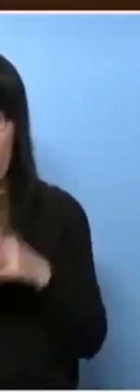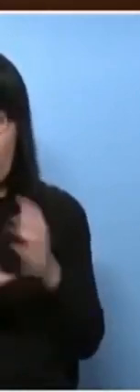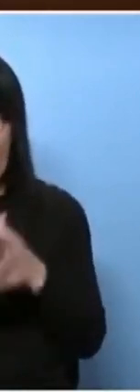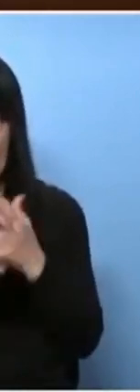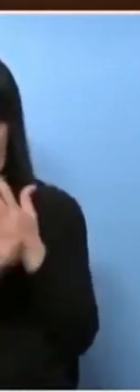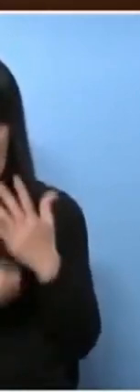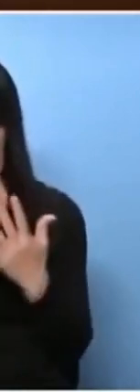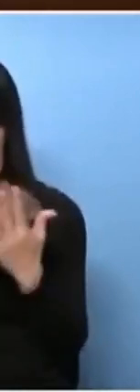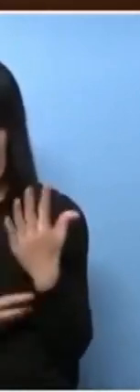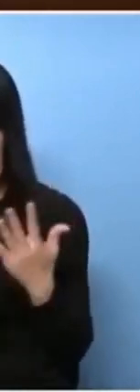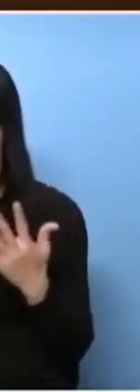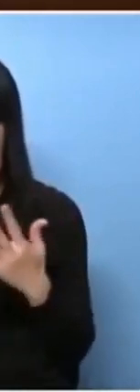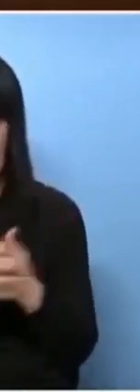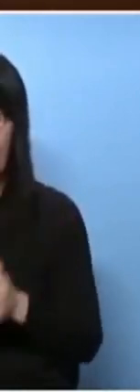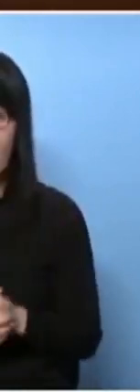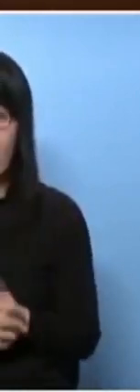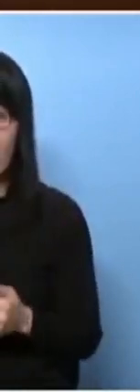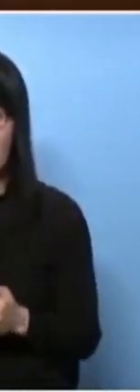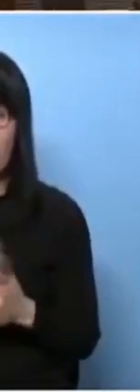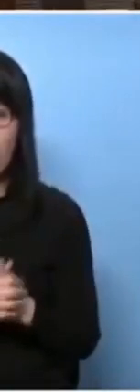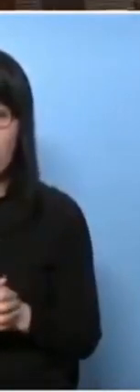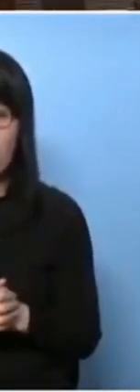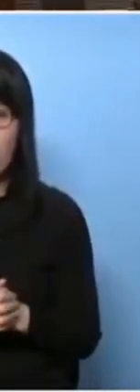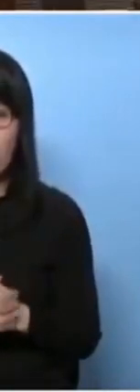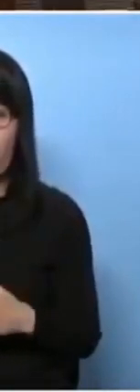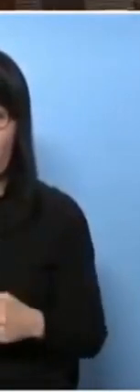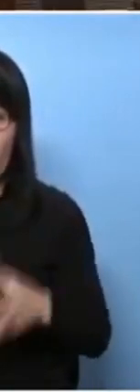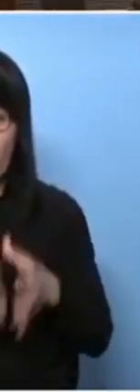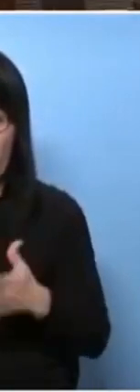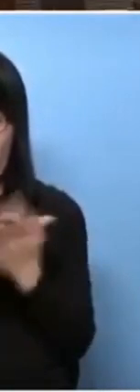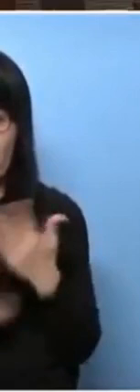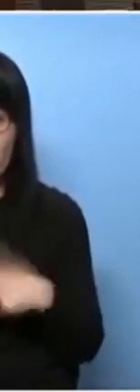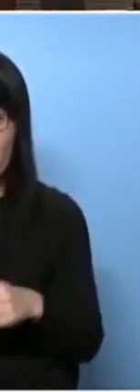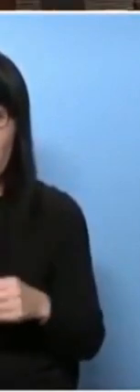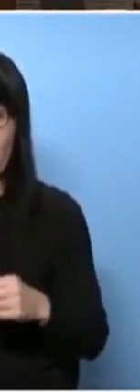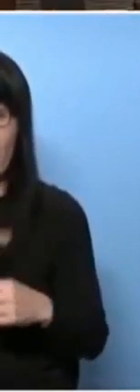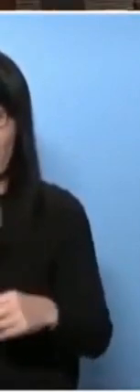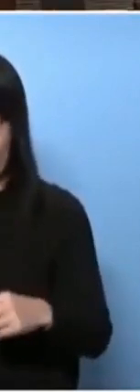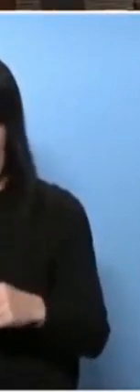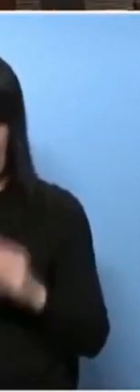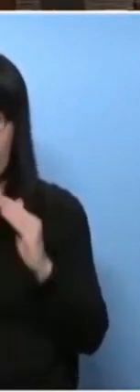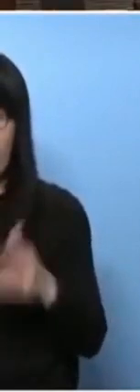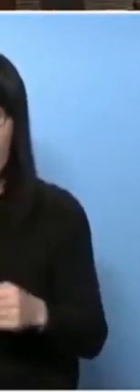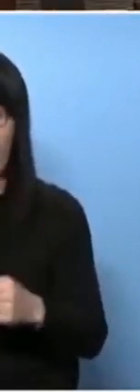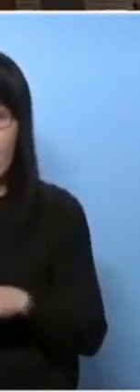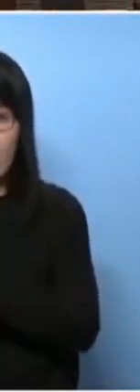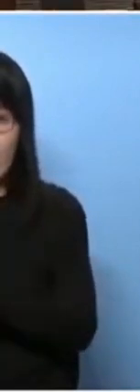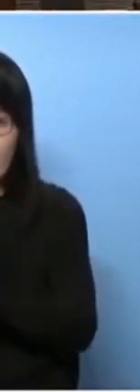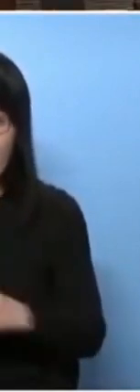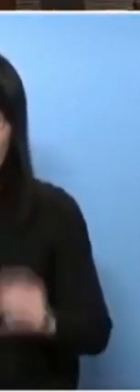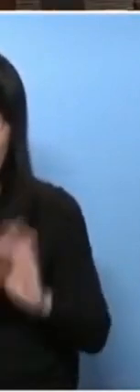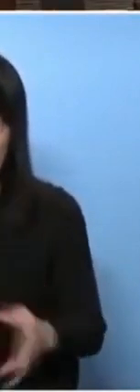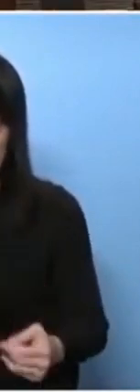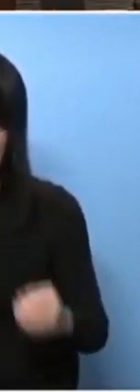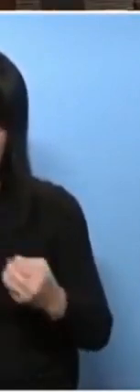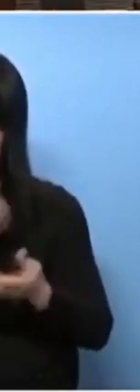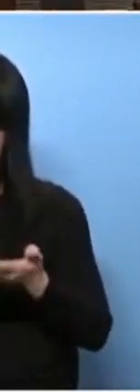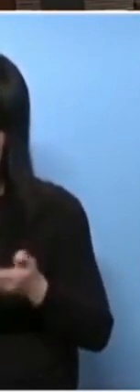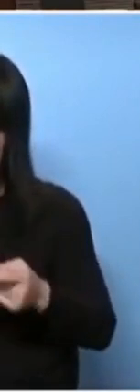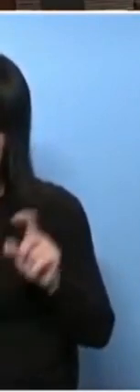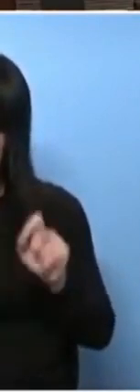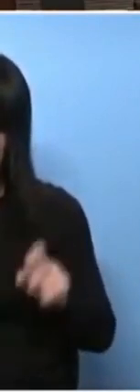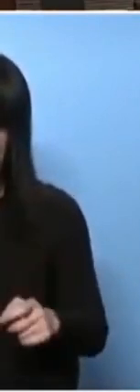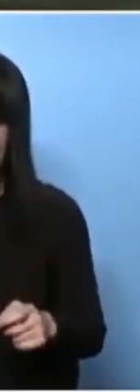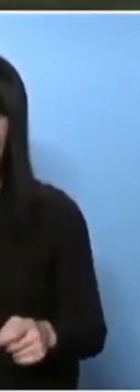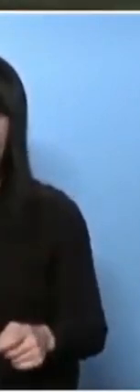題，阿局長你知唔知情？警方係咪諗住引入電槍？講緊係催淚彈、橡膠子彈，對我哋香港人都唔夠，仲要引入呢個